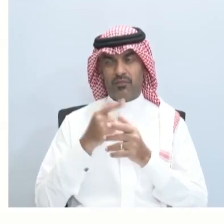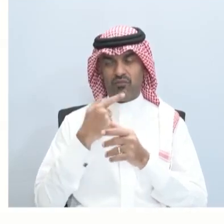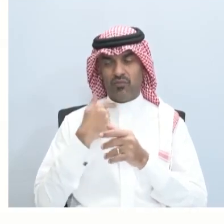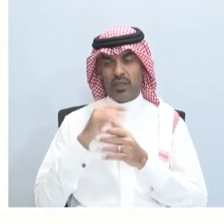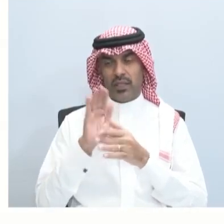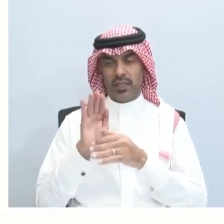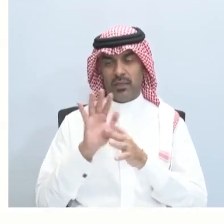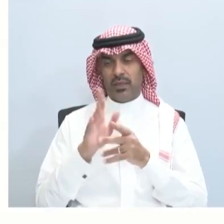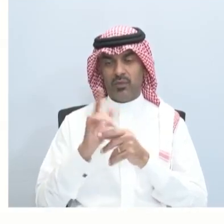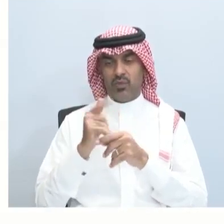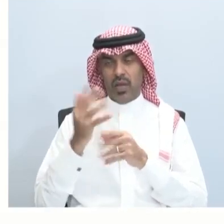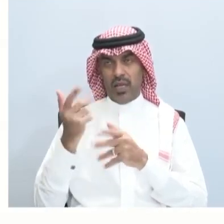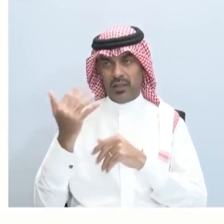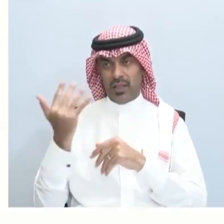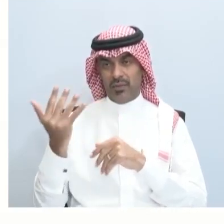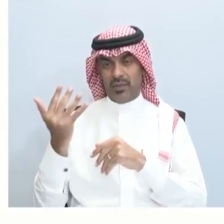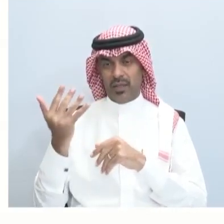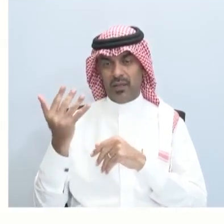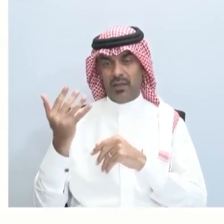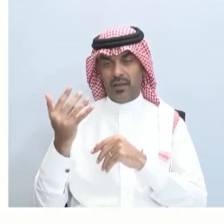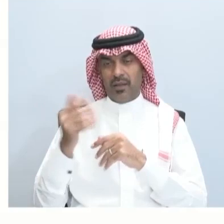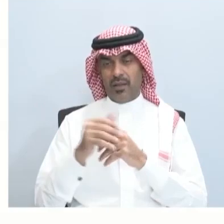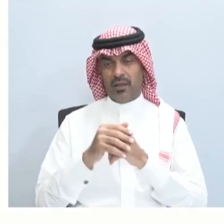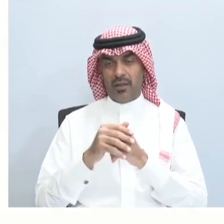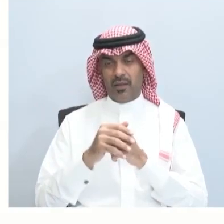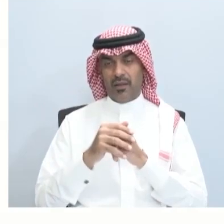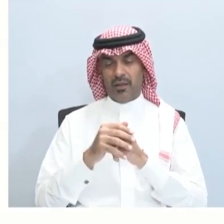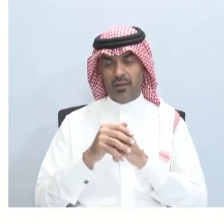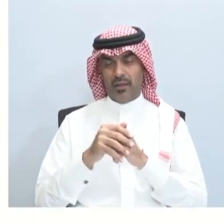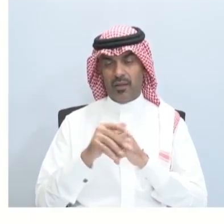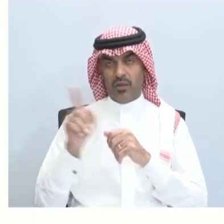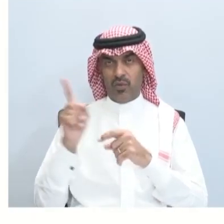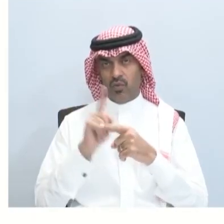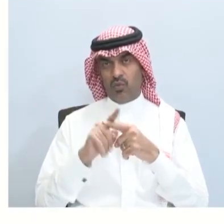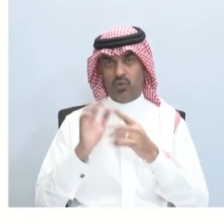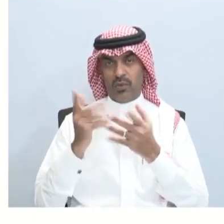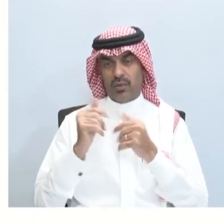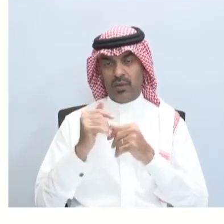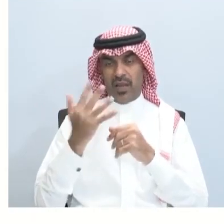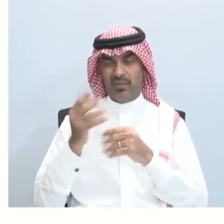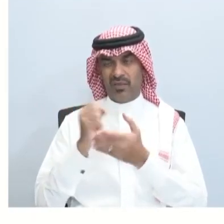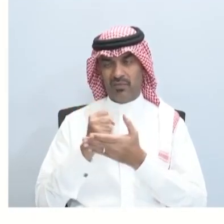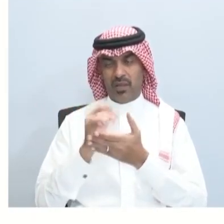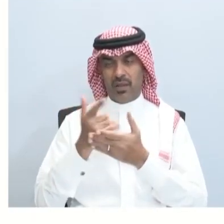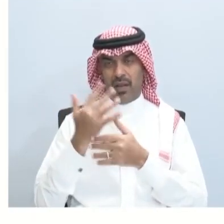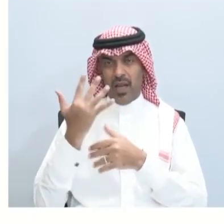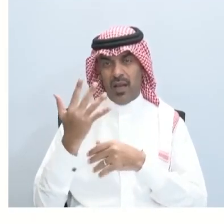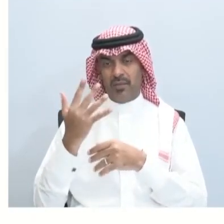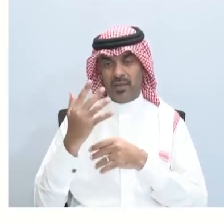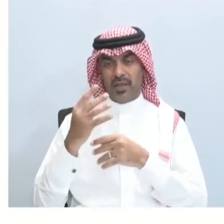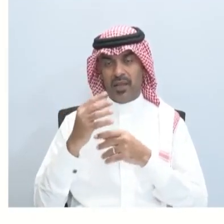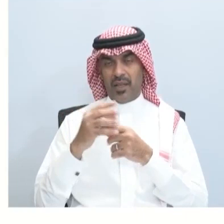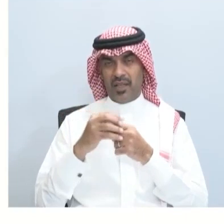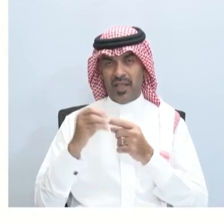لدينا هنا العدد خمسه واشارته هي موجب اذا للتخلص منها ولحذفه سوف نطرح خمسه من